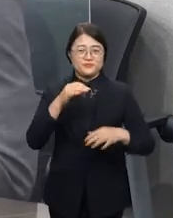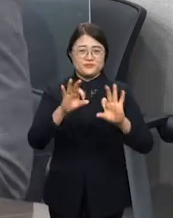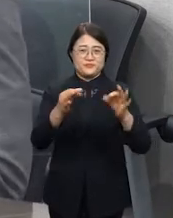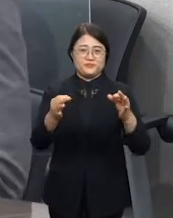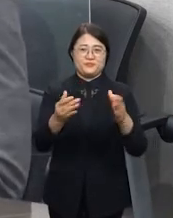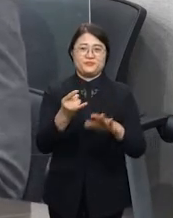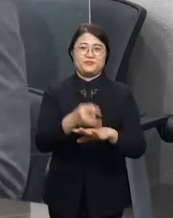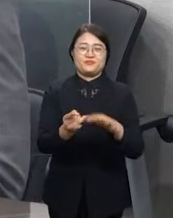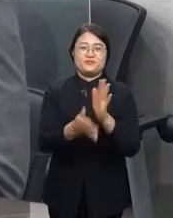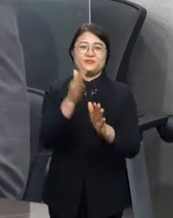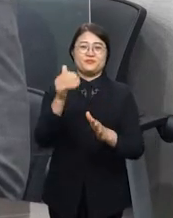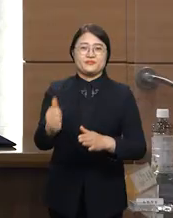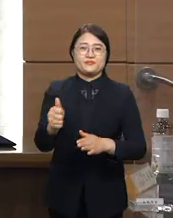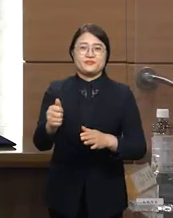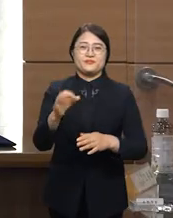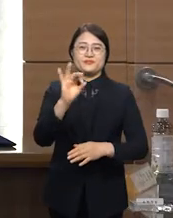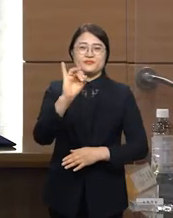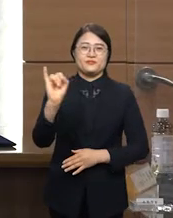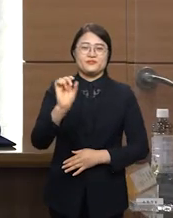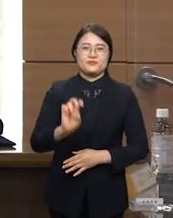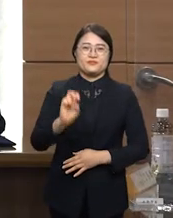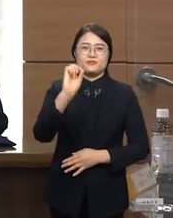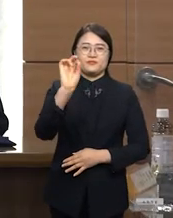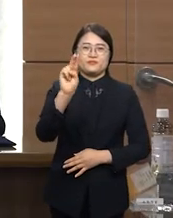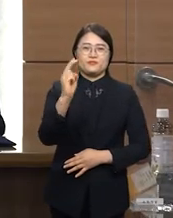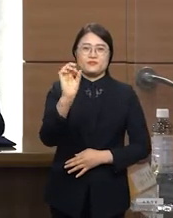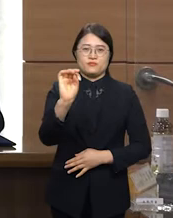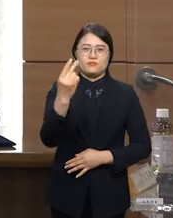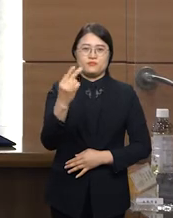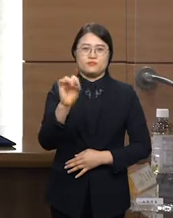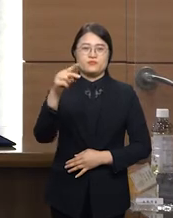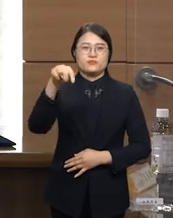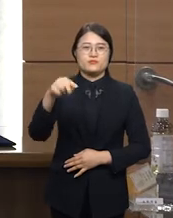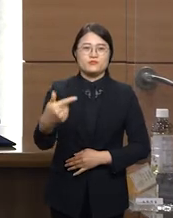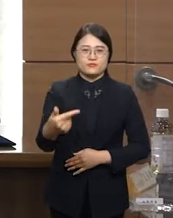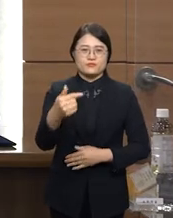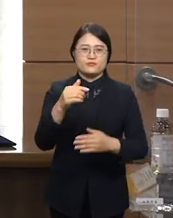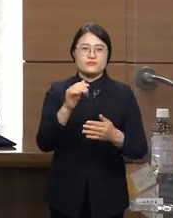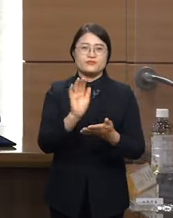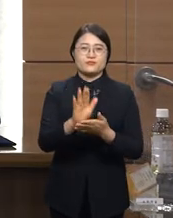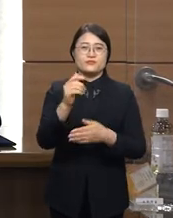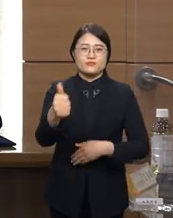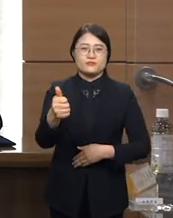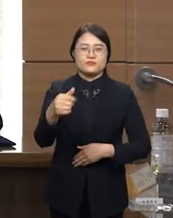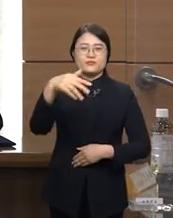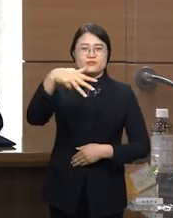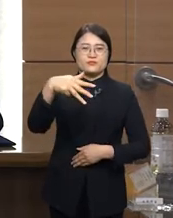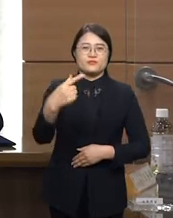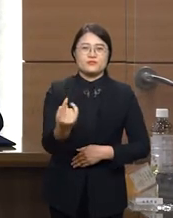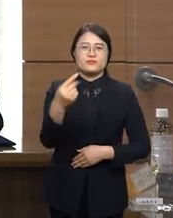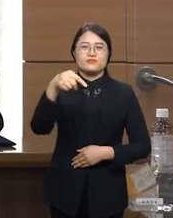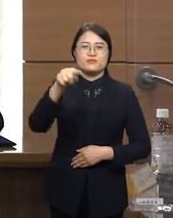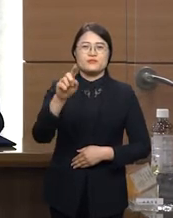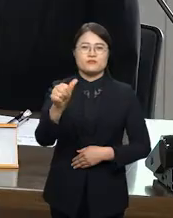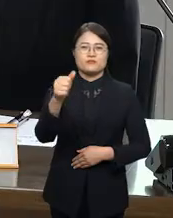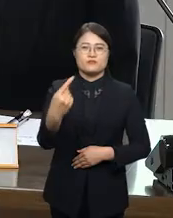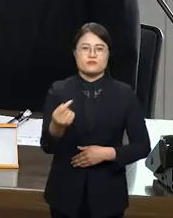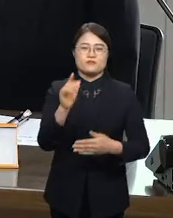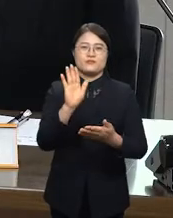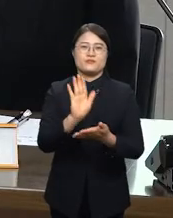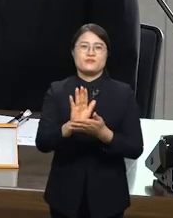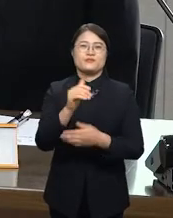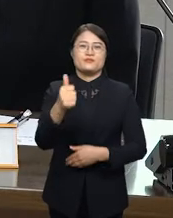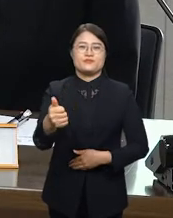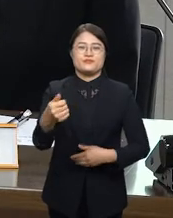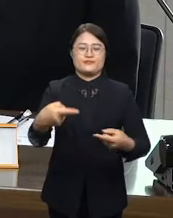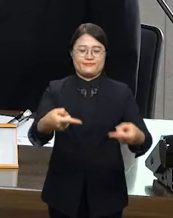협약식에는 김상돈 시장, 임용순 세이브 더 칠드런 중부지부장, 최성우 월드비전 경기남부 지역 본부장이